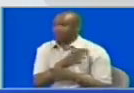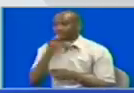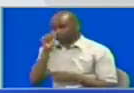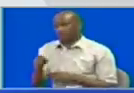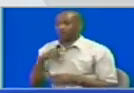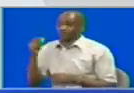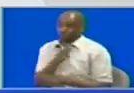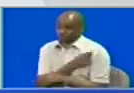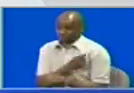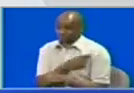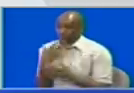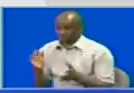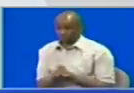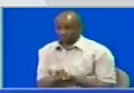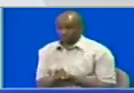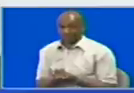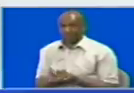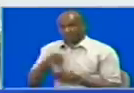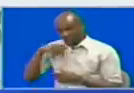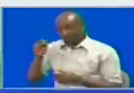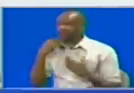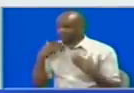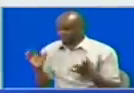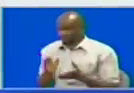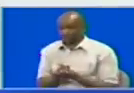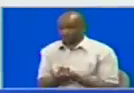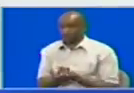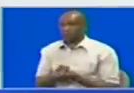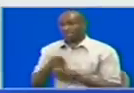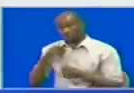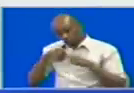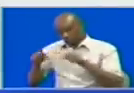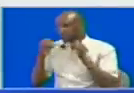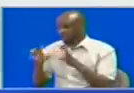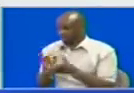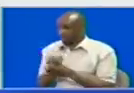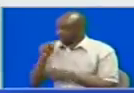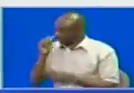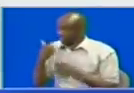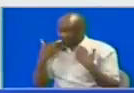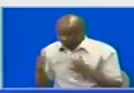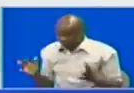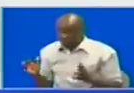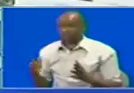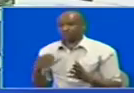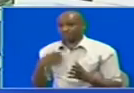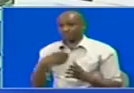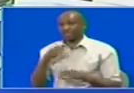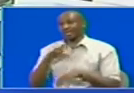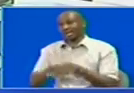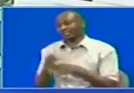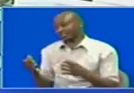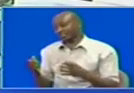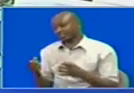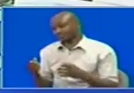matibabu Amerika. Ah, Marekani ulienda matibabu huko kwenda kucheza. Sikwenda kucheza. Ilikuwa vipi huko Marekani? Kutibiwa kule tena nikapata ka team semi